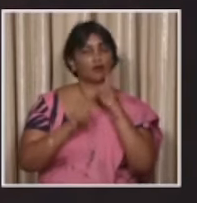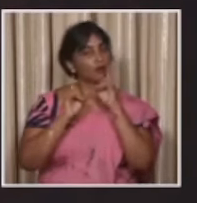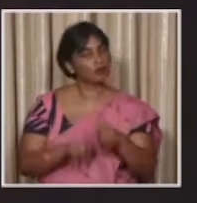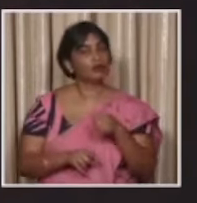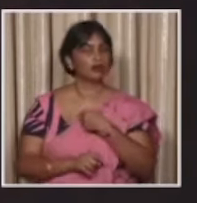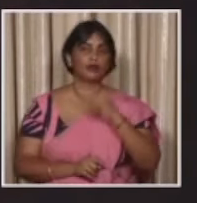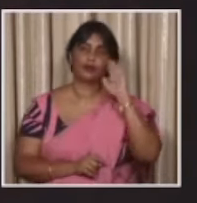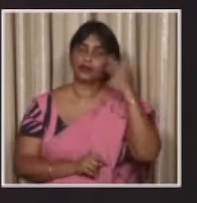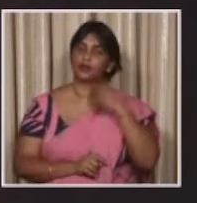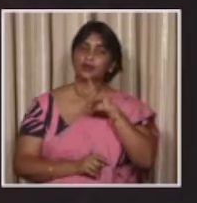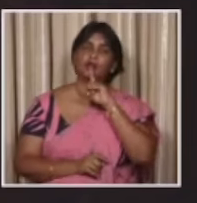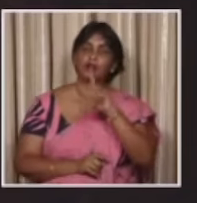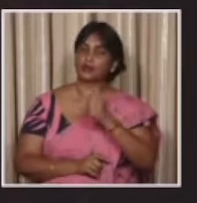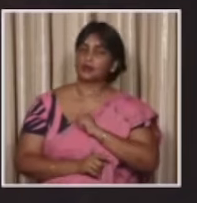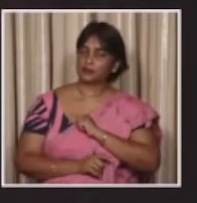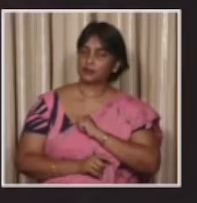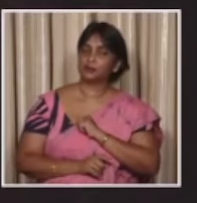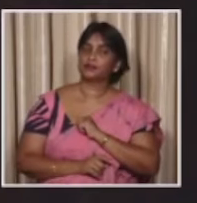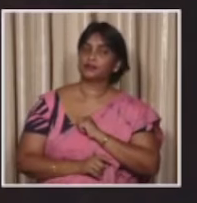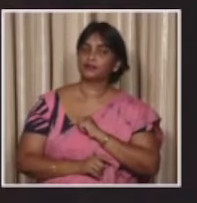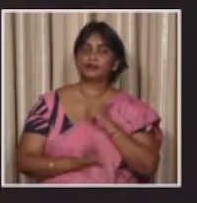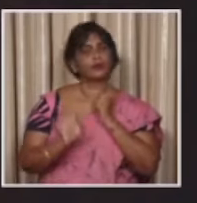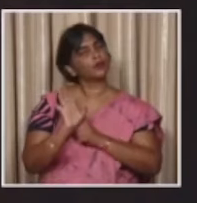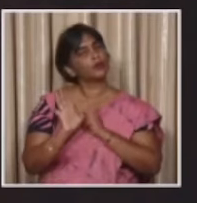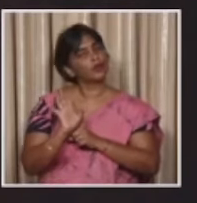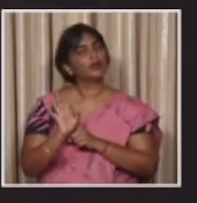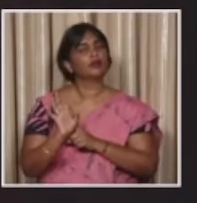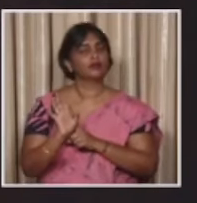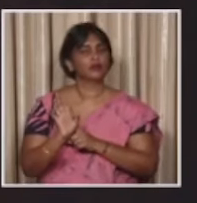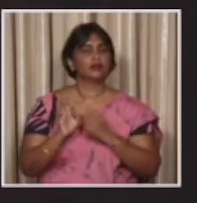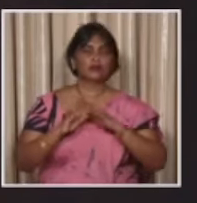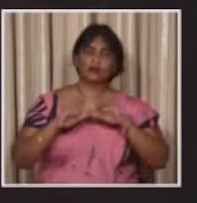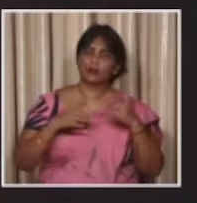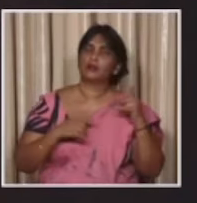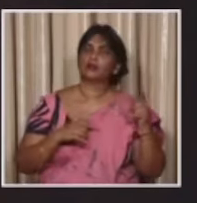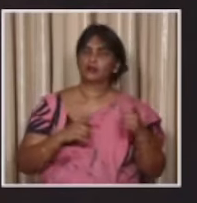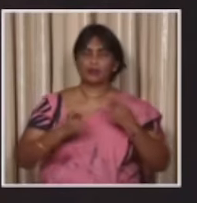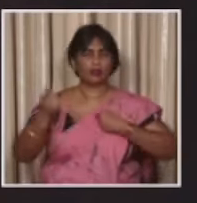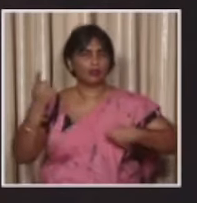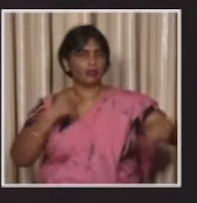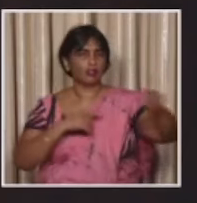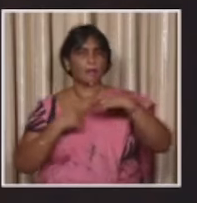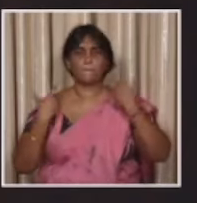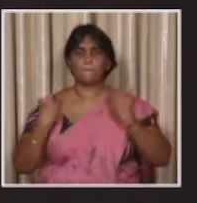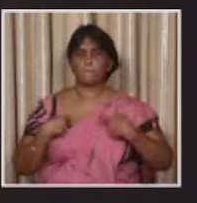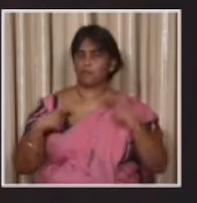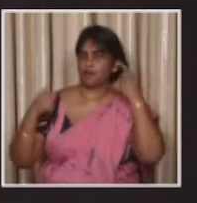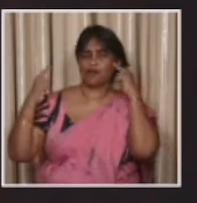මම විශේෂම කියන්න කැමති මේ අර හැමදාම හැමතිස්සෙම කොහෙන් හරි කැරගෙල යන්නේ රාජපක්ෂලා